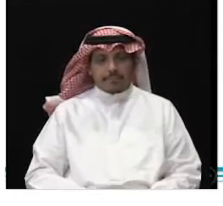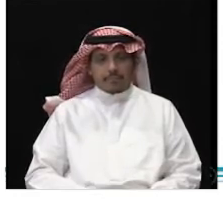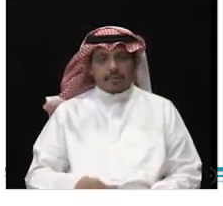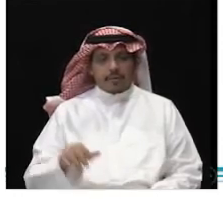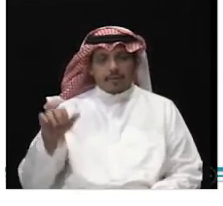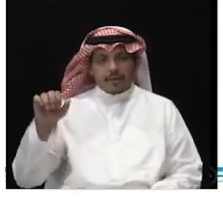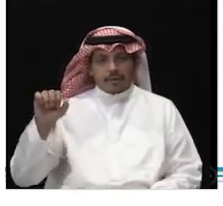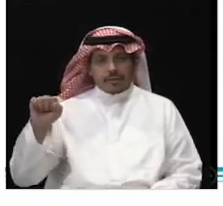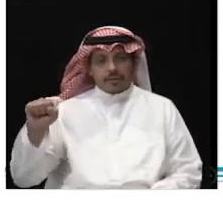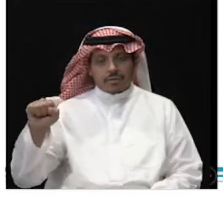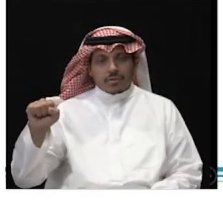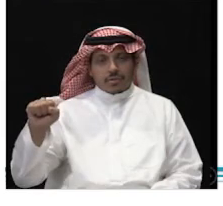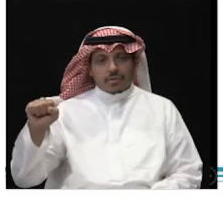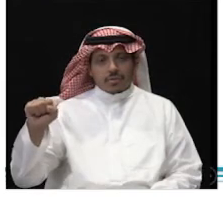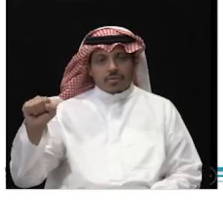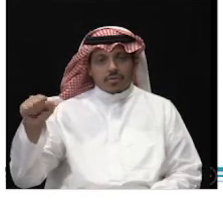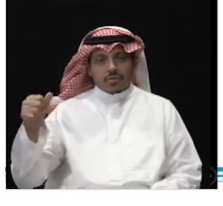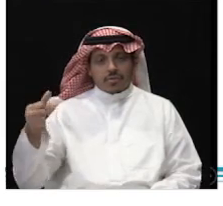ص